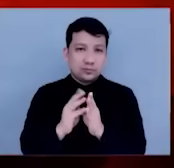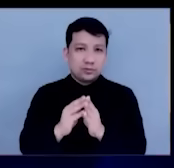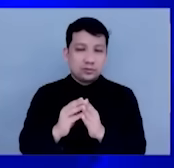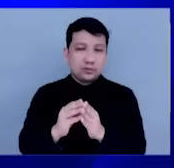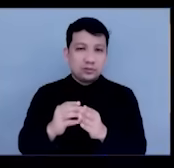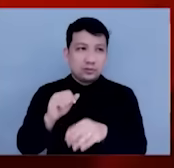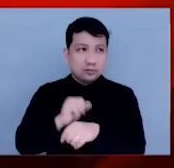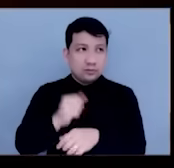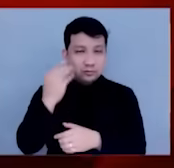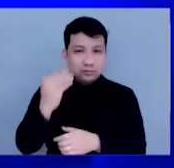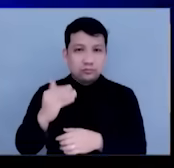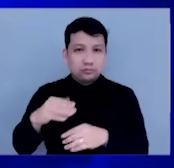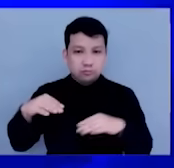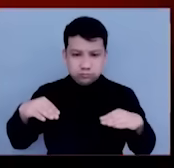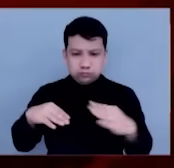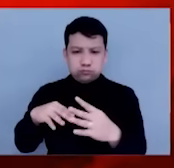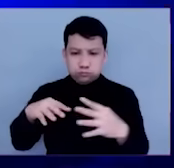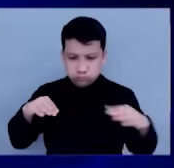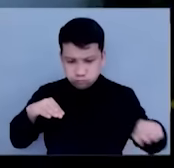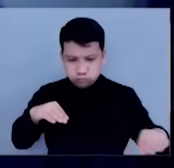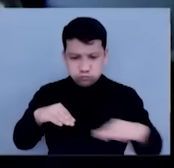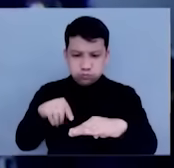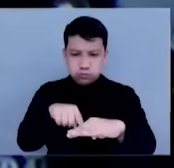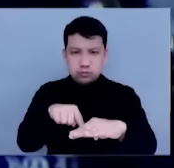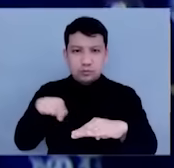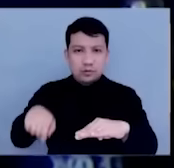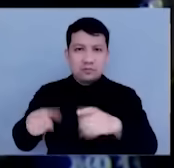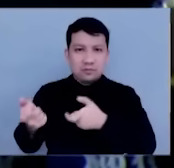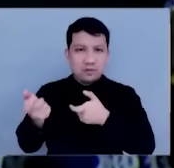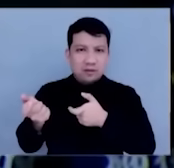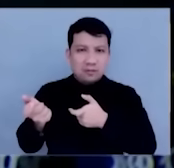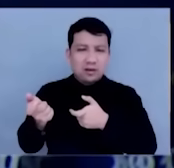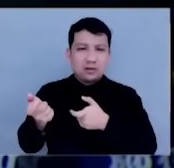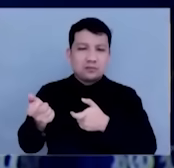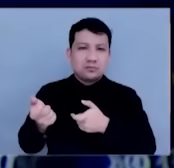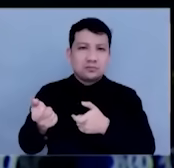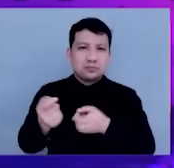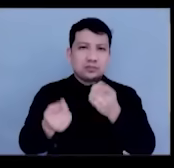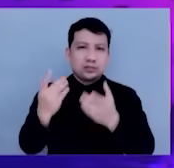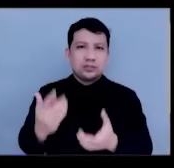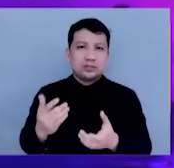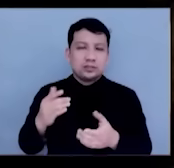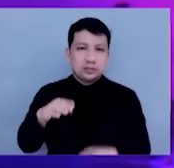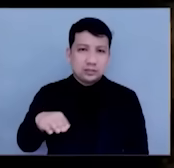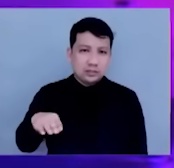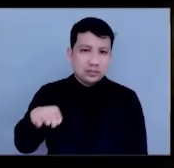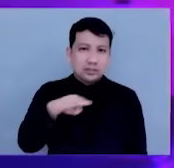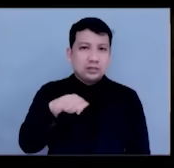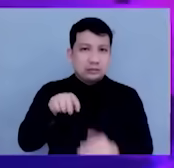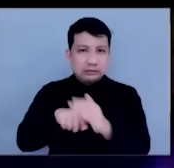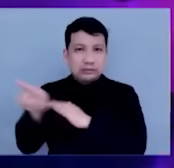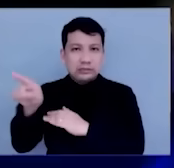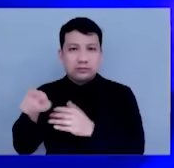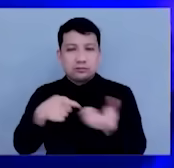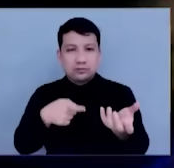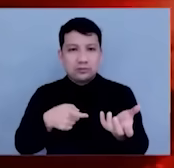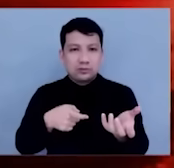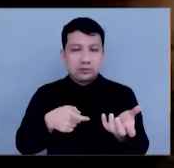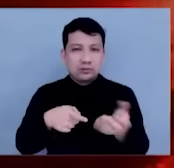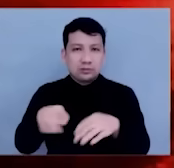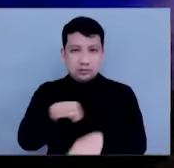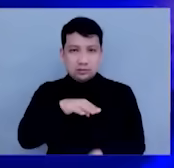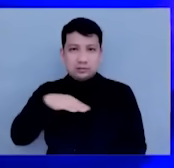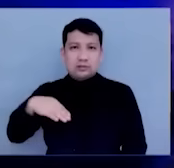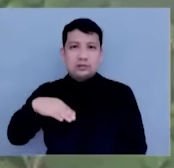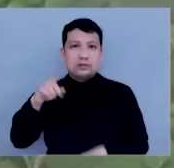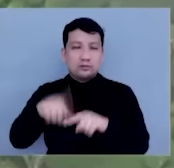sila nang di pa nakikilalang gunman. Sinubukan pa ng driver ng SUV na takasan ang namamaril at umatras kaya